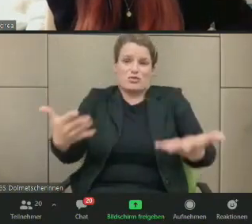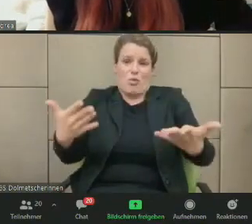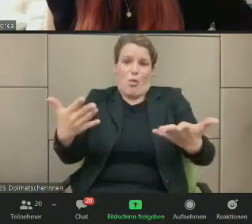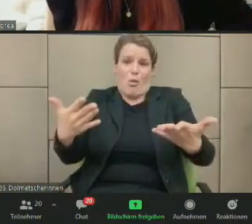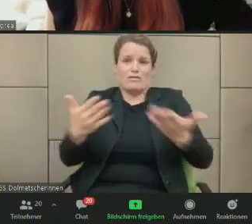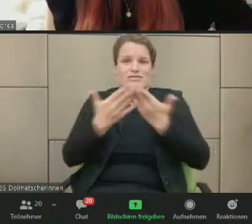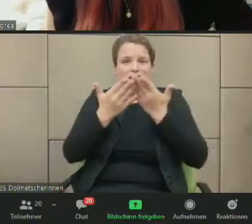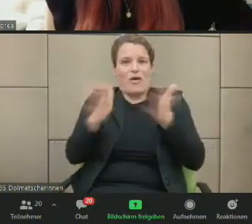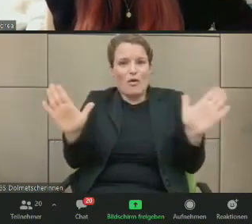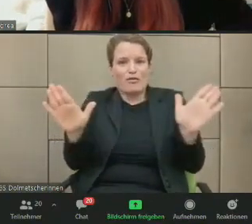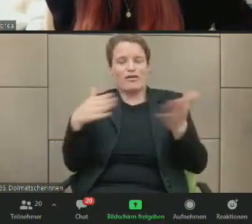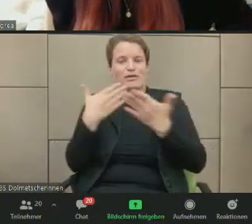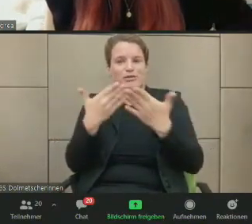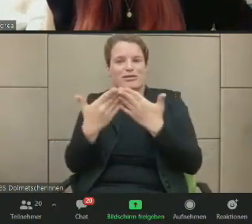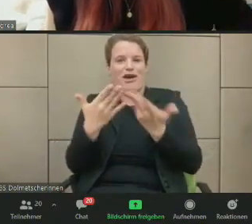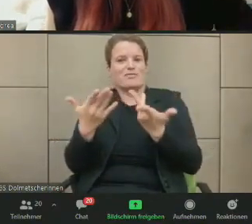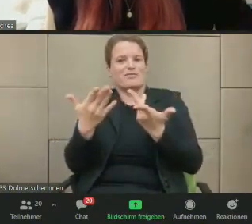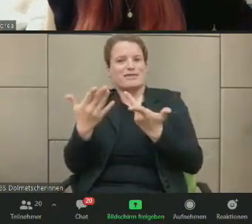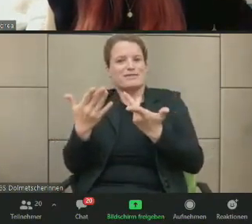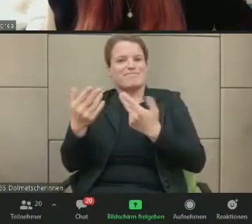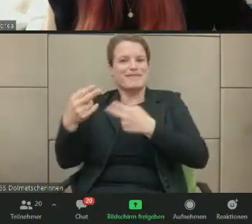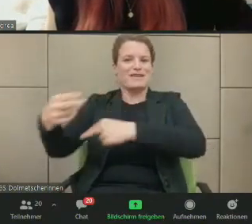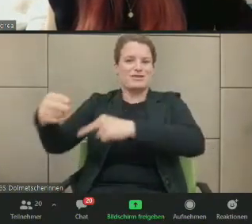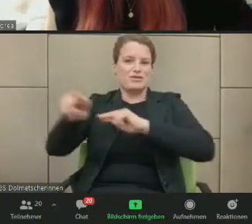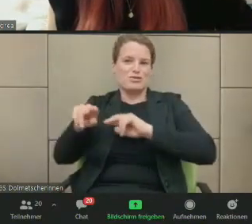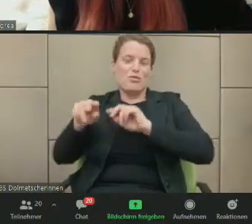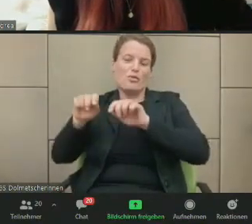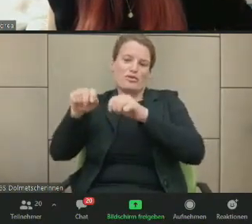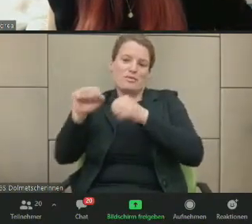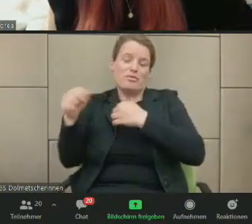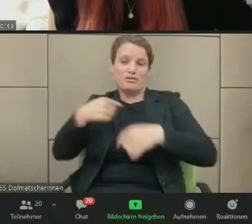man eine positive Absicht hat?